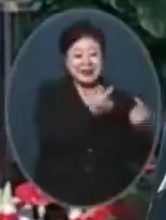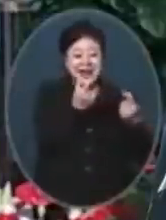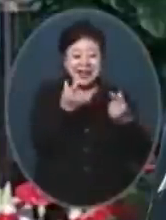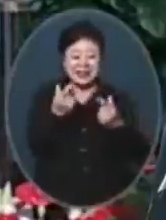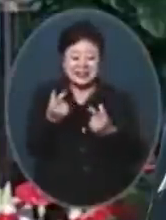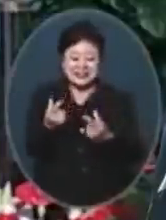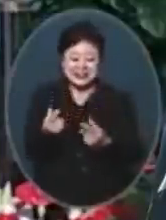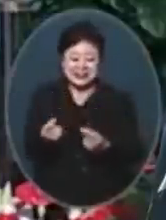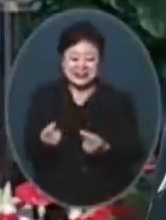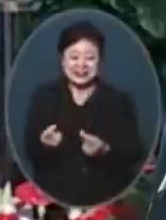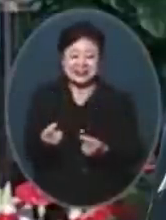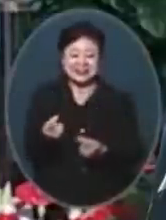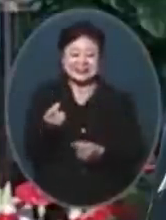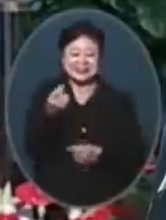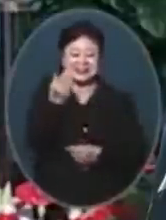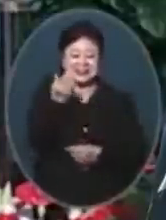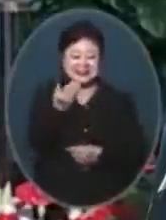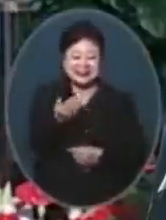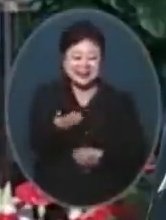잠든 같이